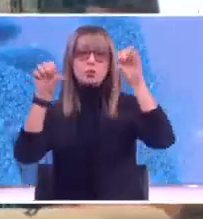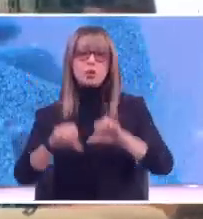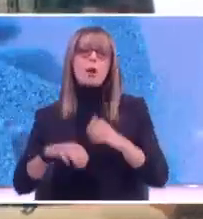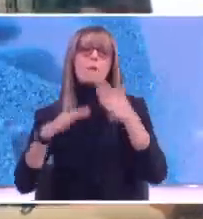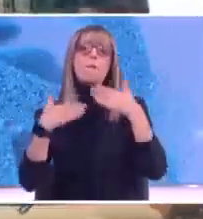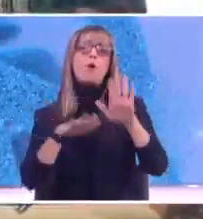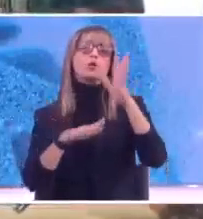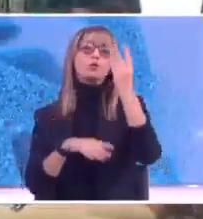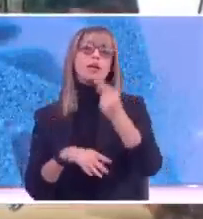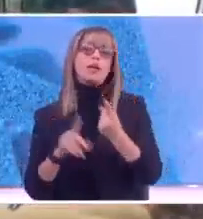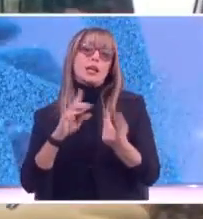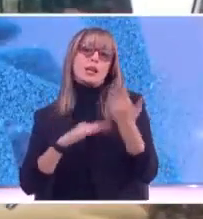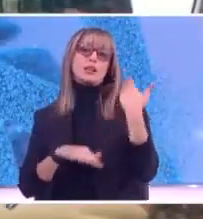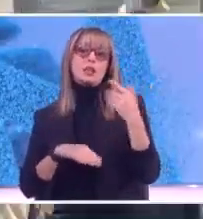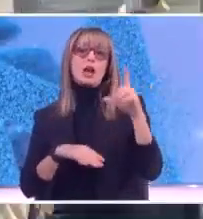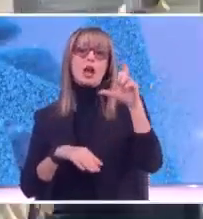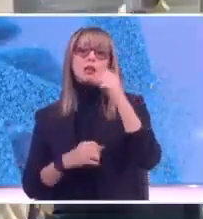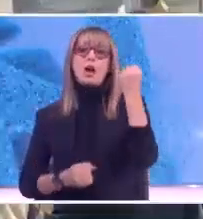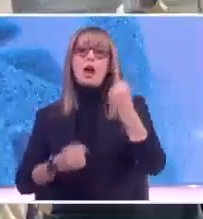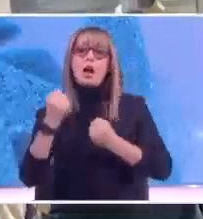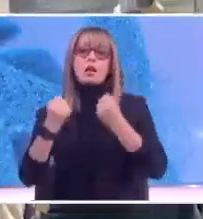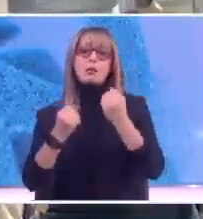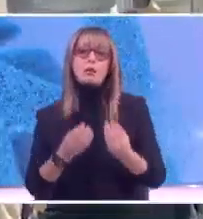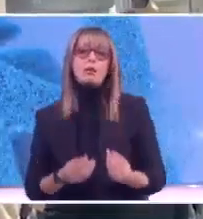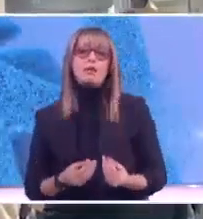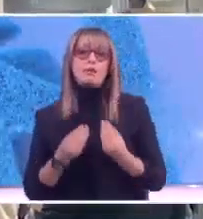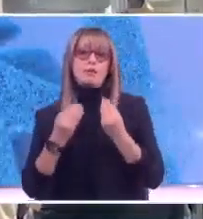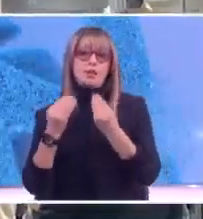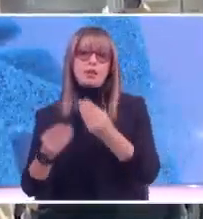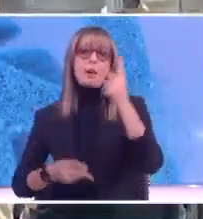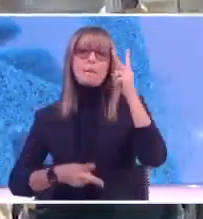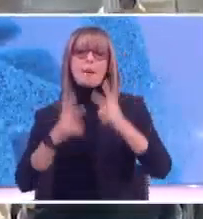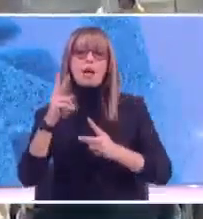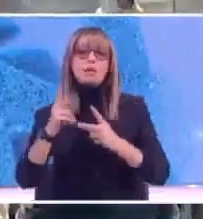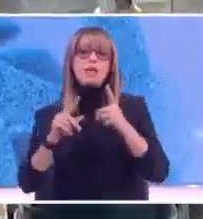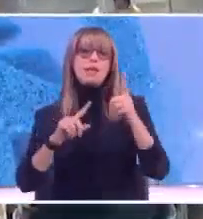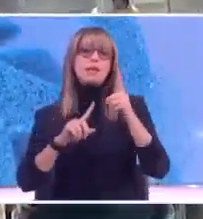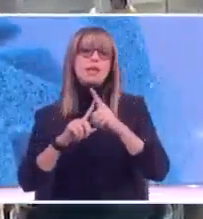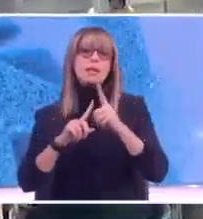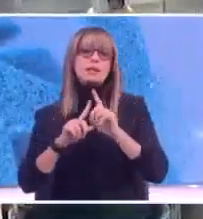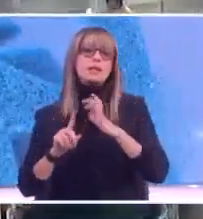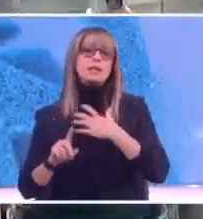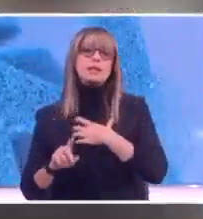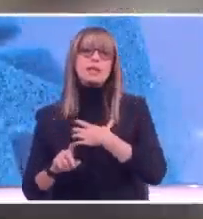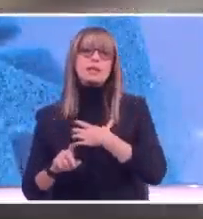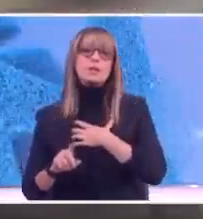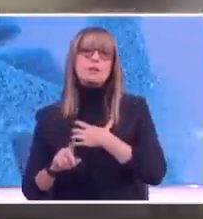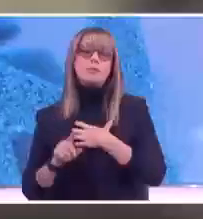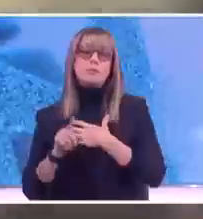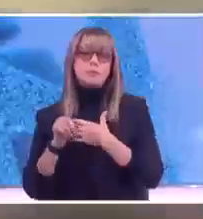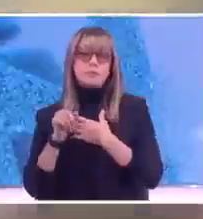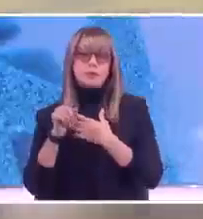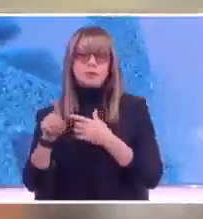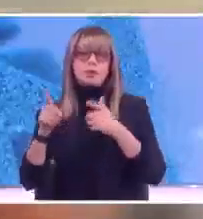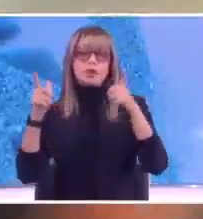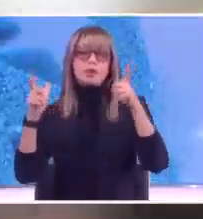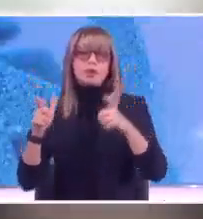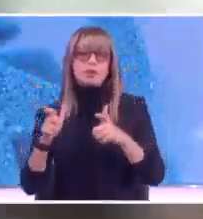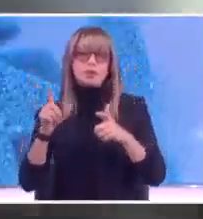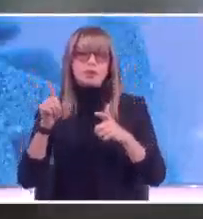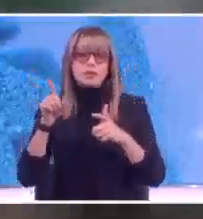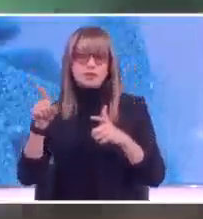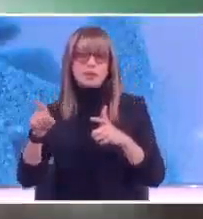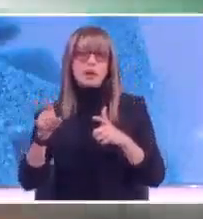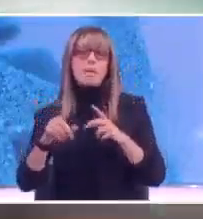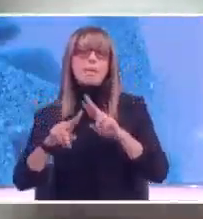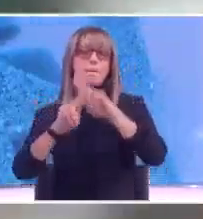oldu. Geçen aylar içinde araç teslimi alan bazı Tesla sahipleri Chengdu kentindeki Tesla